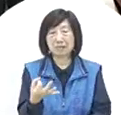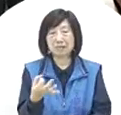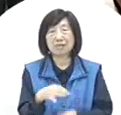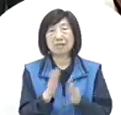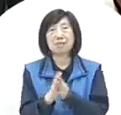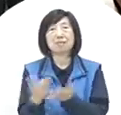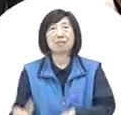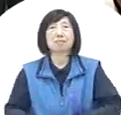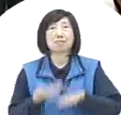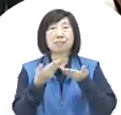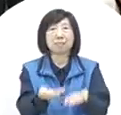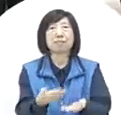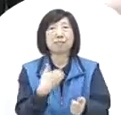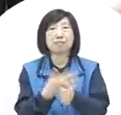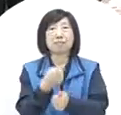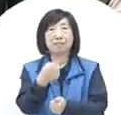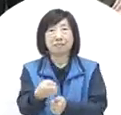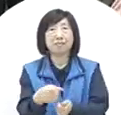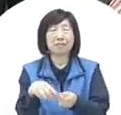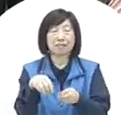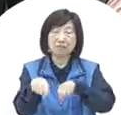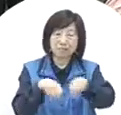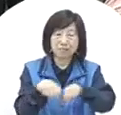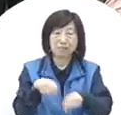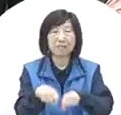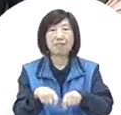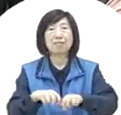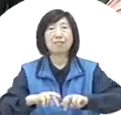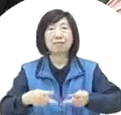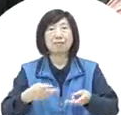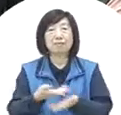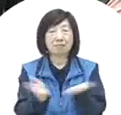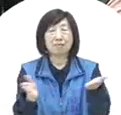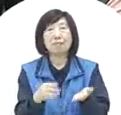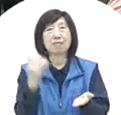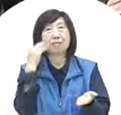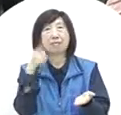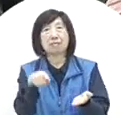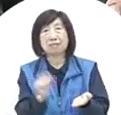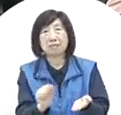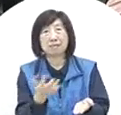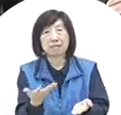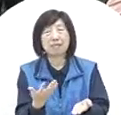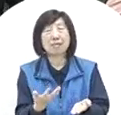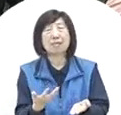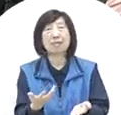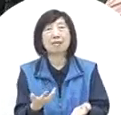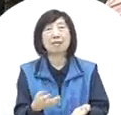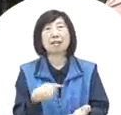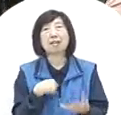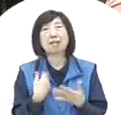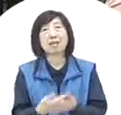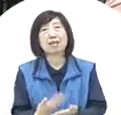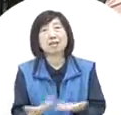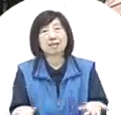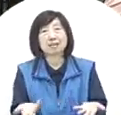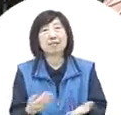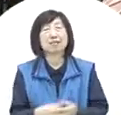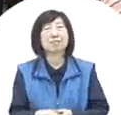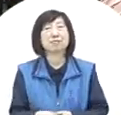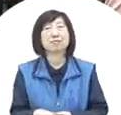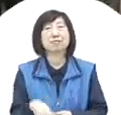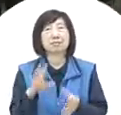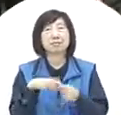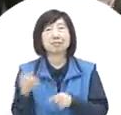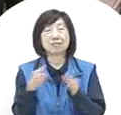贡献出来让你统筹运用，你还不愿意、 那个、 你还不愿意，那我怎么办呢？市长， 那个使用的科目不一